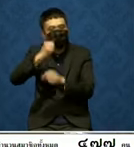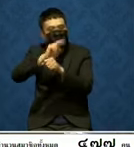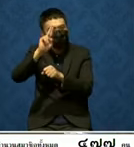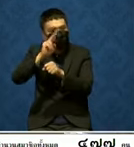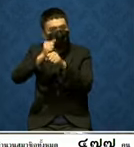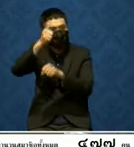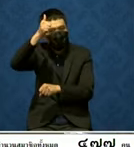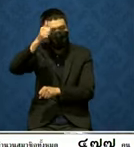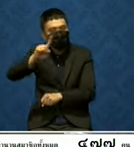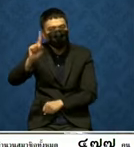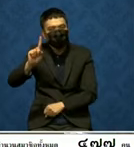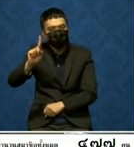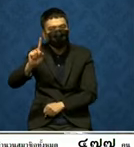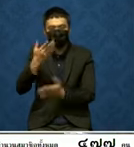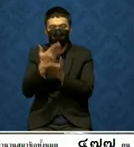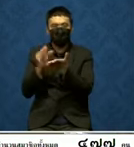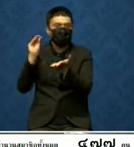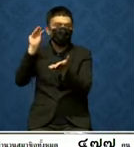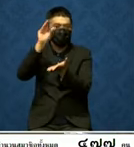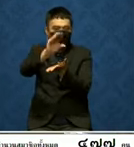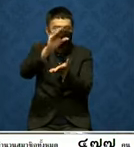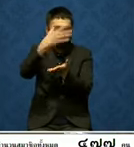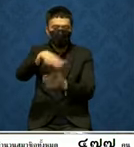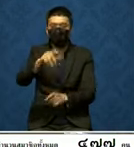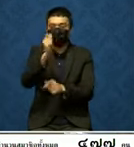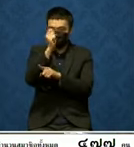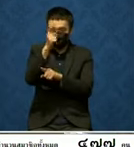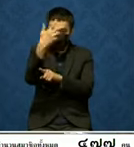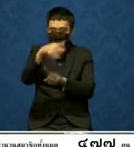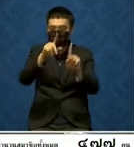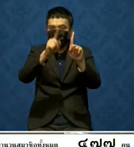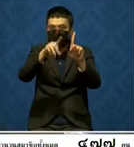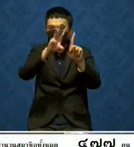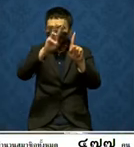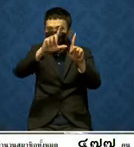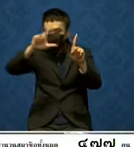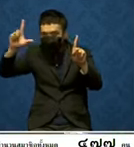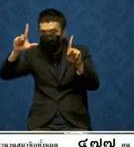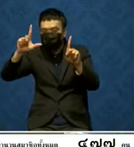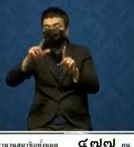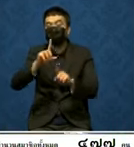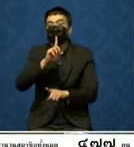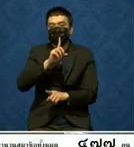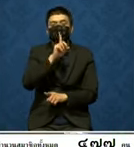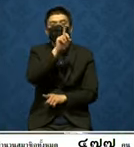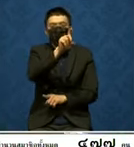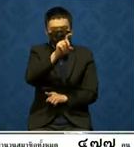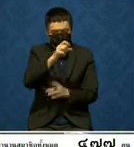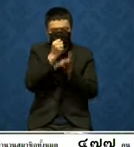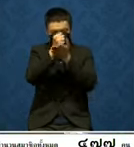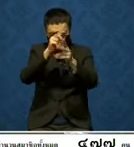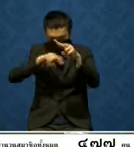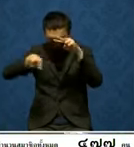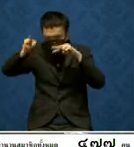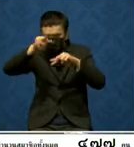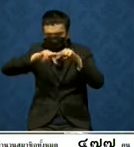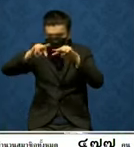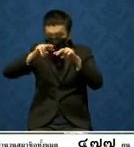เงินไป 1,600 กว่าล้านบาทหรือเปล่าหรือยังไงก็ฝากท่านไปดูด้วยว่าผมก็เกรงว่าสถาบัน